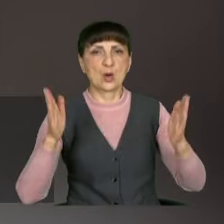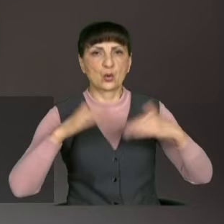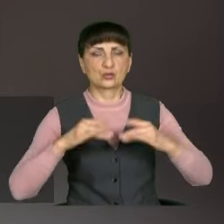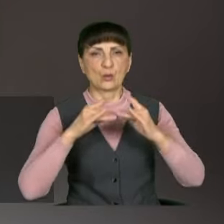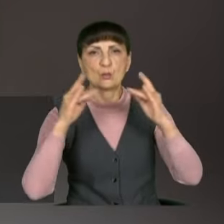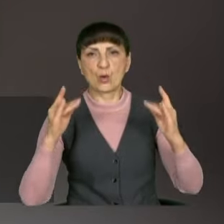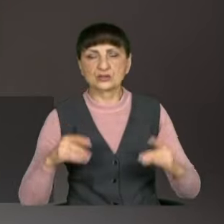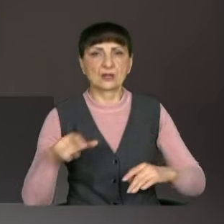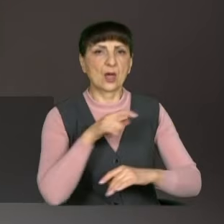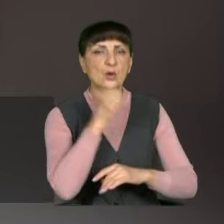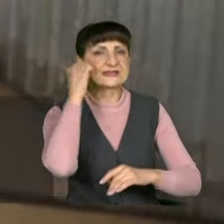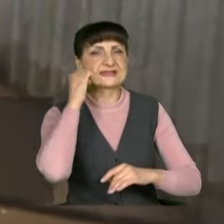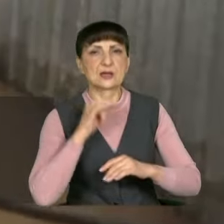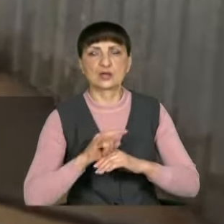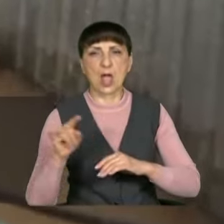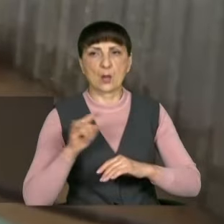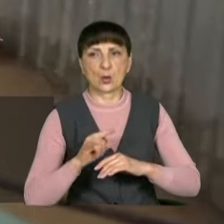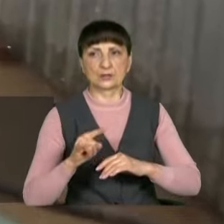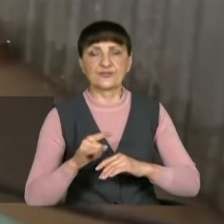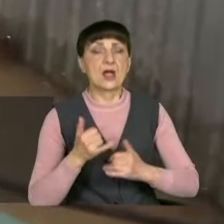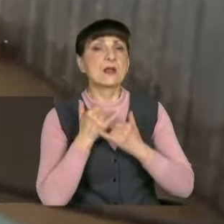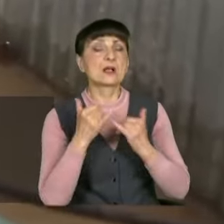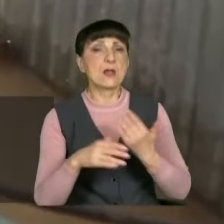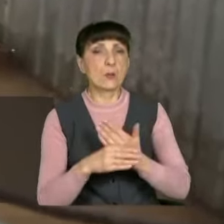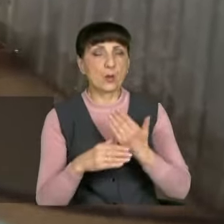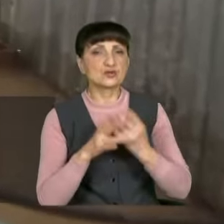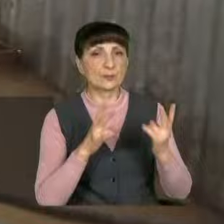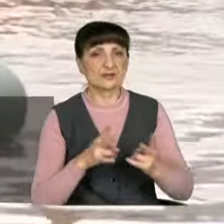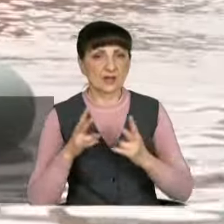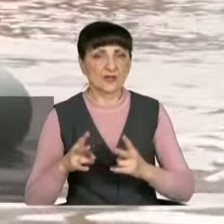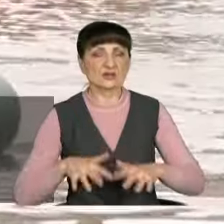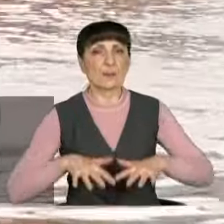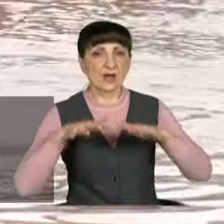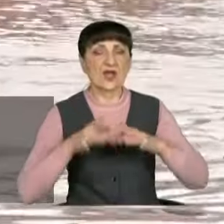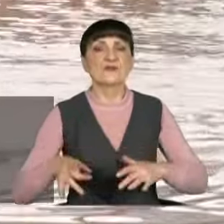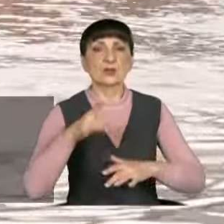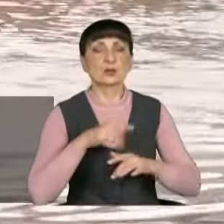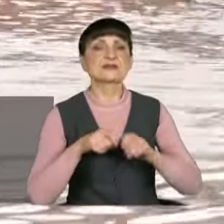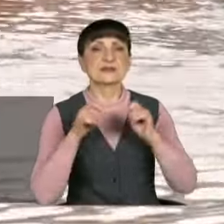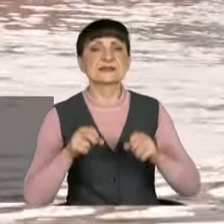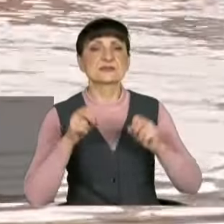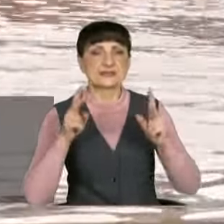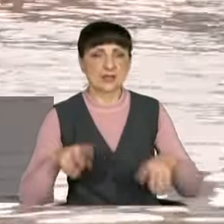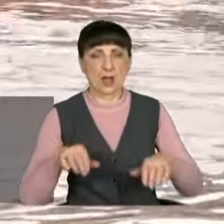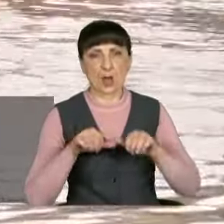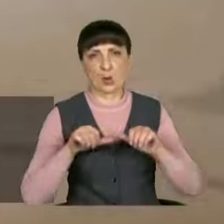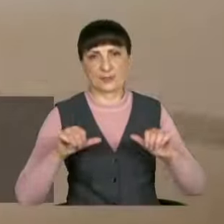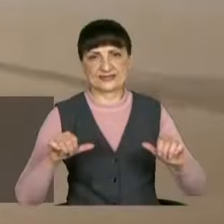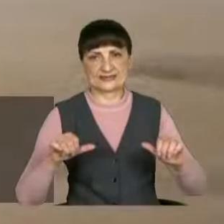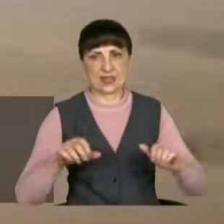соединяющий дорогу со старым аэродромом. К слову, для оказания помощи пострадавшим от паводка в регионе создали специальную